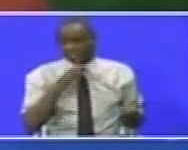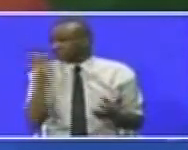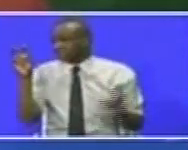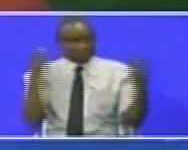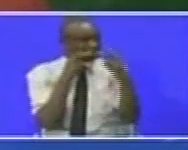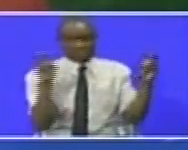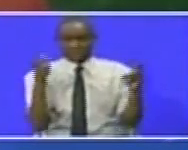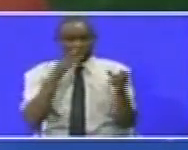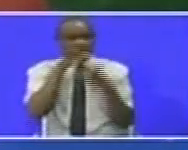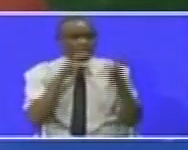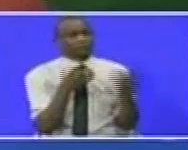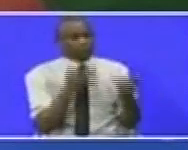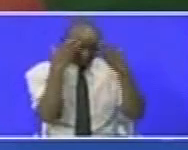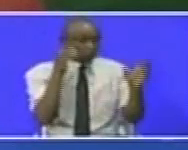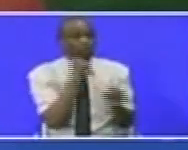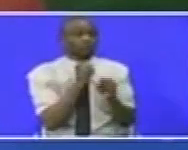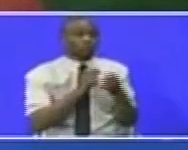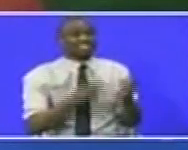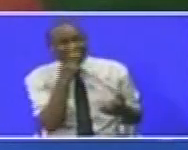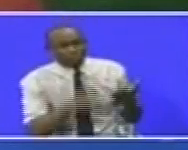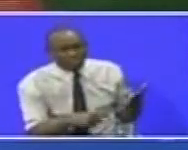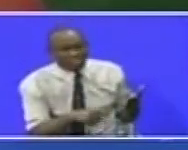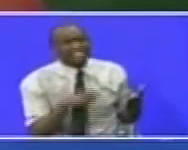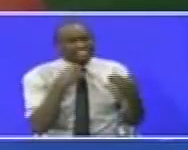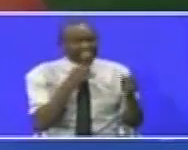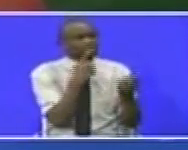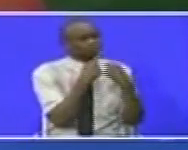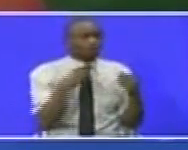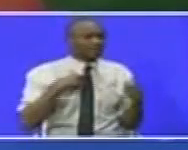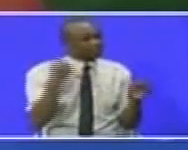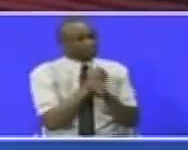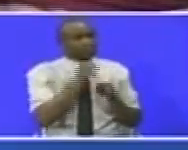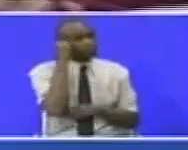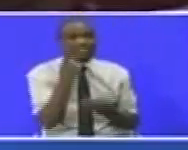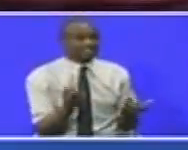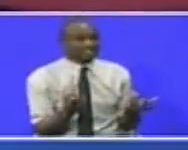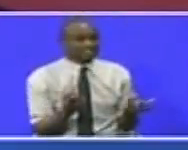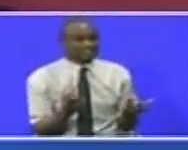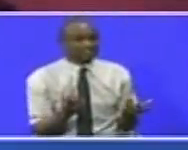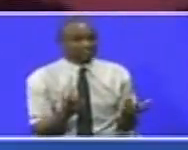mtu analia, hatujui kenye anasema, anataka kusema kitu mpaka anajigonga kwa kichwa.